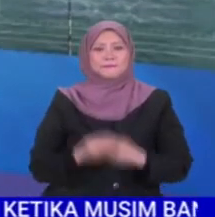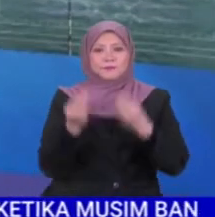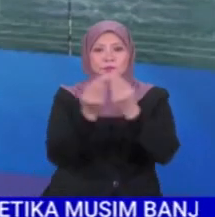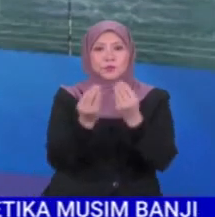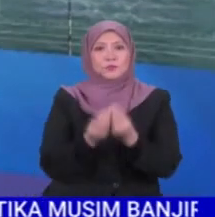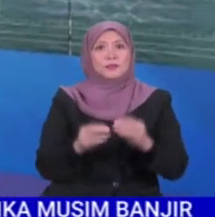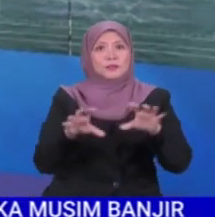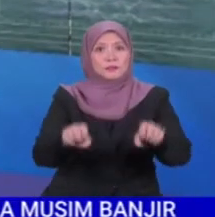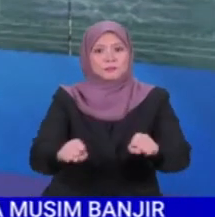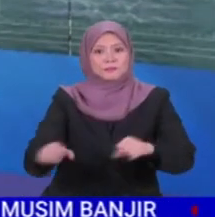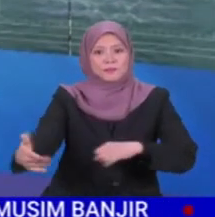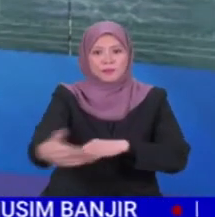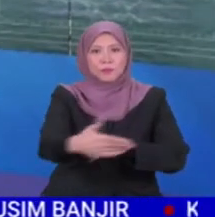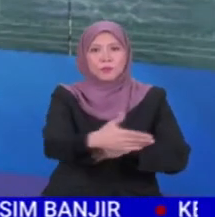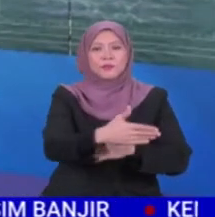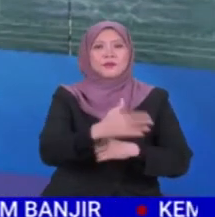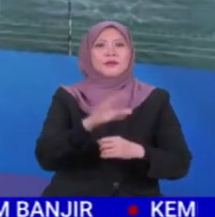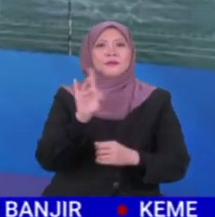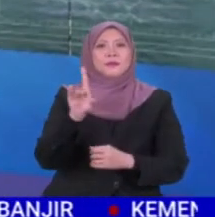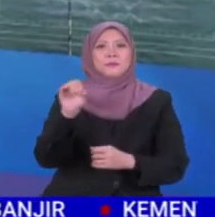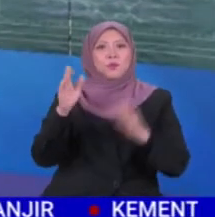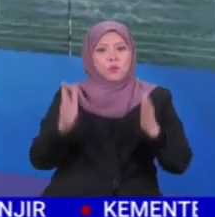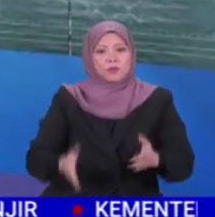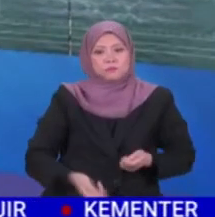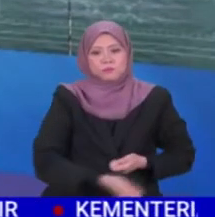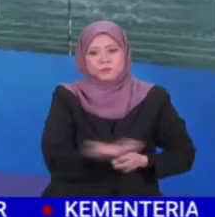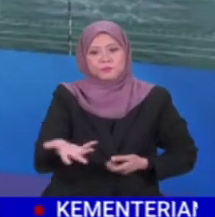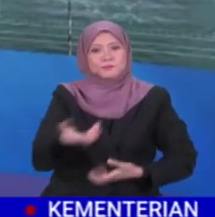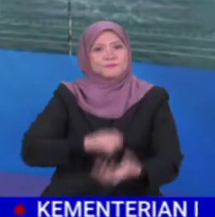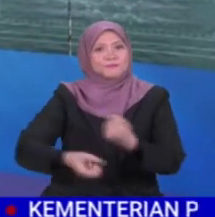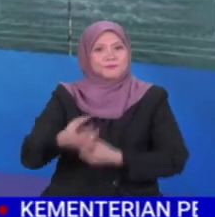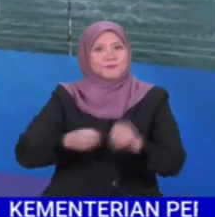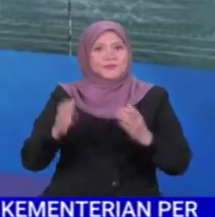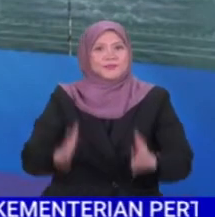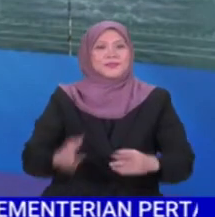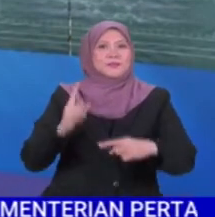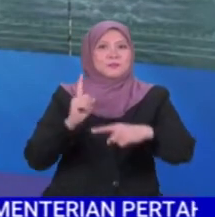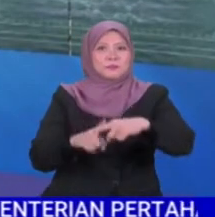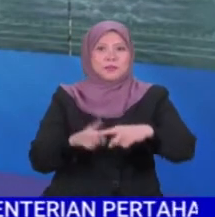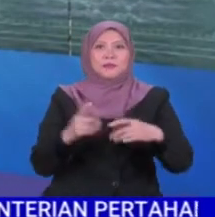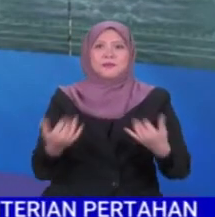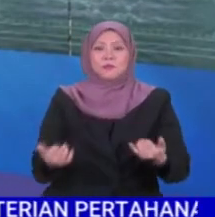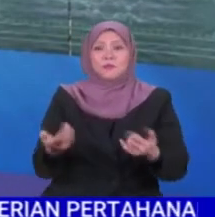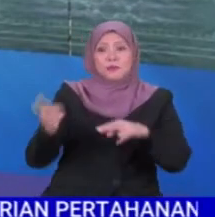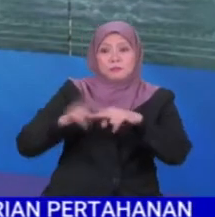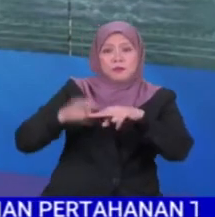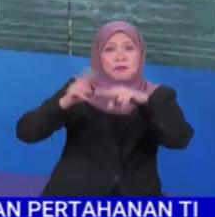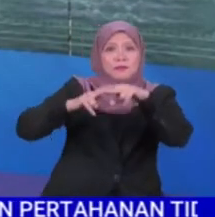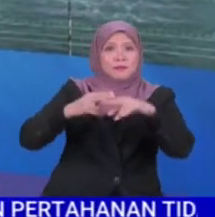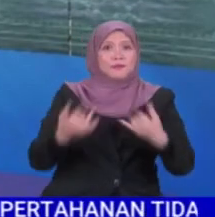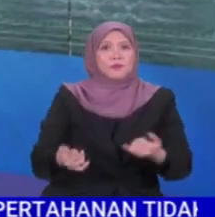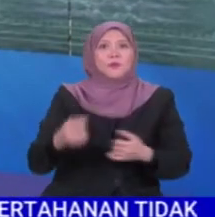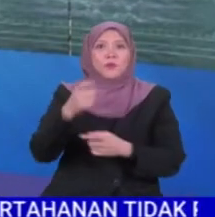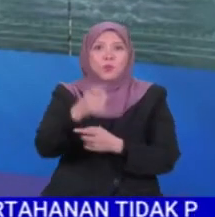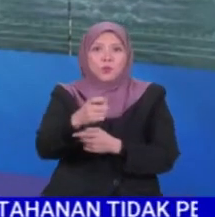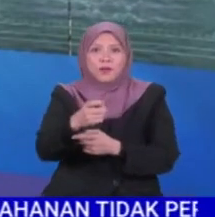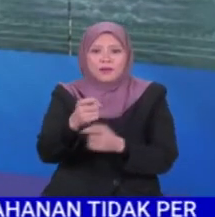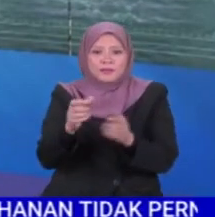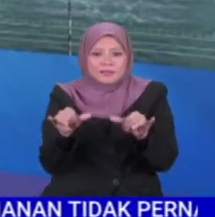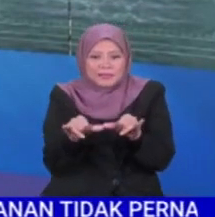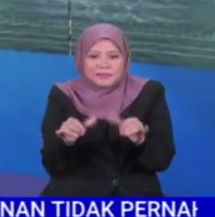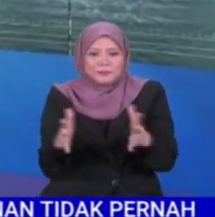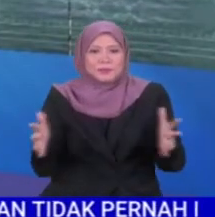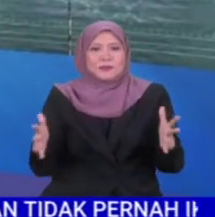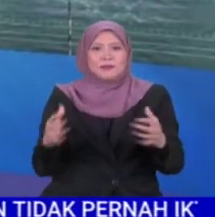Jumlah tangkapan hasil laut yang didaratkan 80 nelayan di Kuala Sungai Baru Simpang 4 didapati meningkat bulan ini, terutamanya udang bersaiz